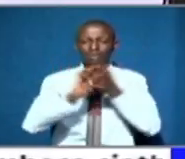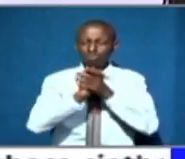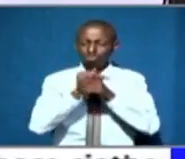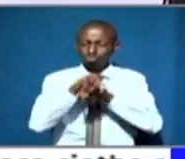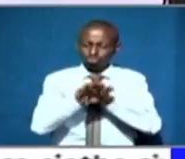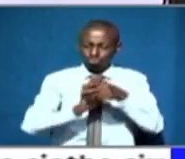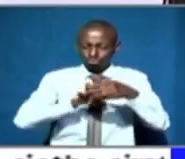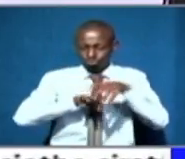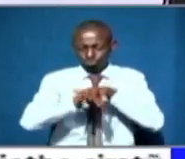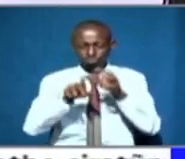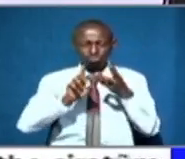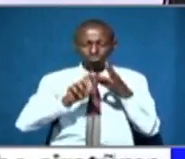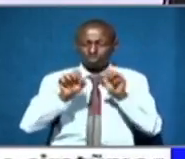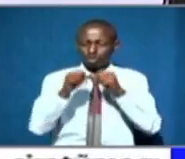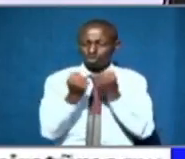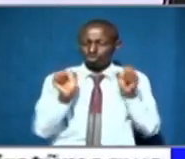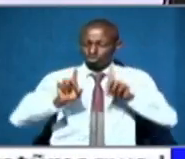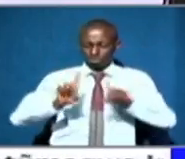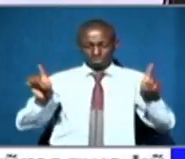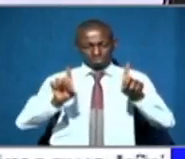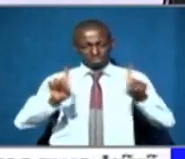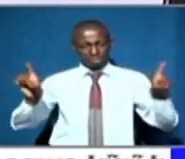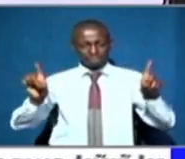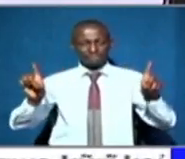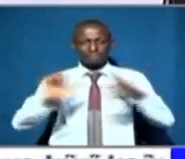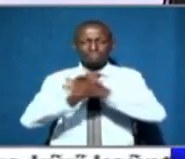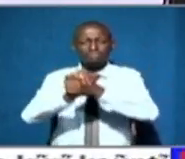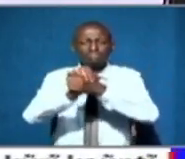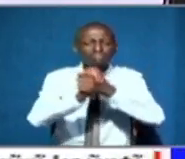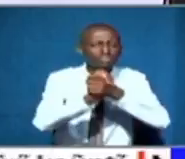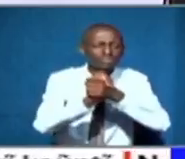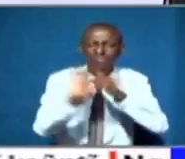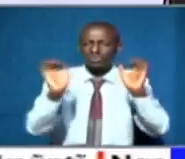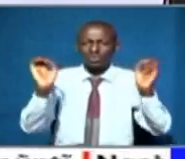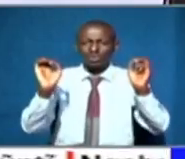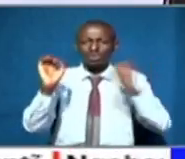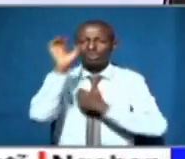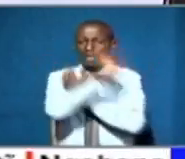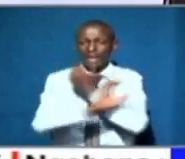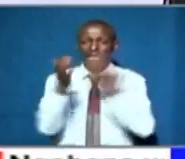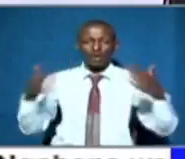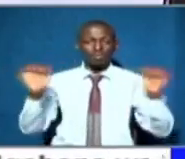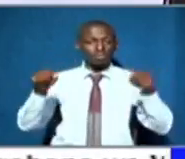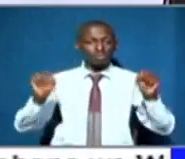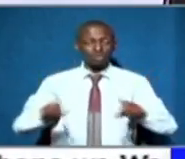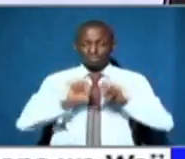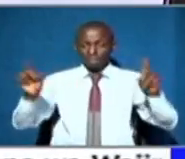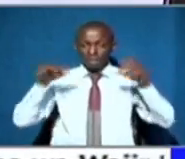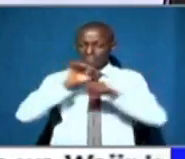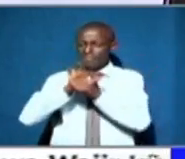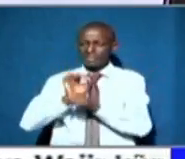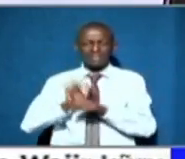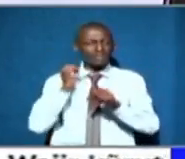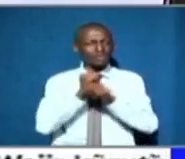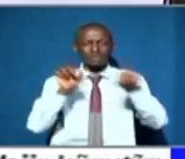kugeria kuraihaniriria na kwaga kugeithania na moko bururi no higurwo no gutiguo andu aingi